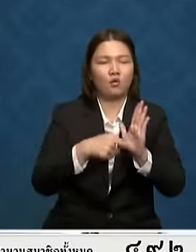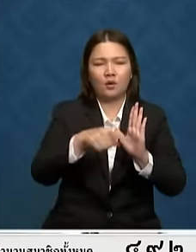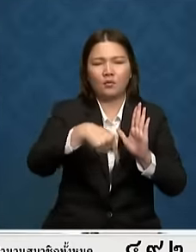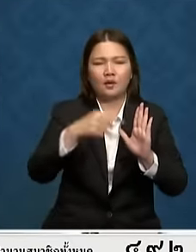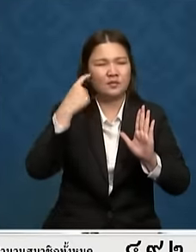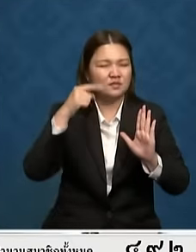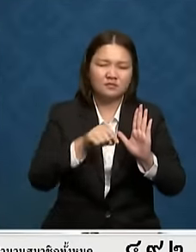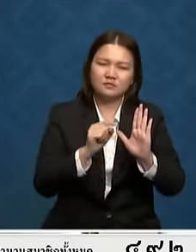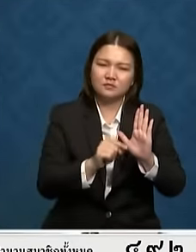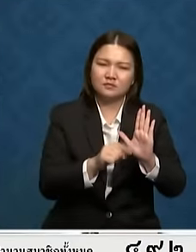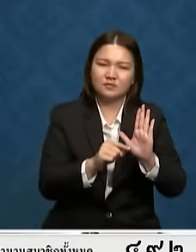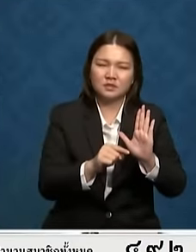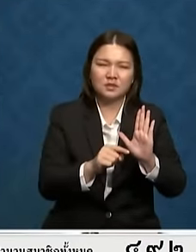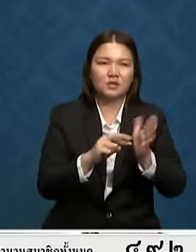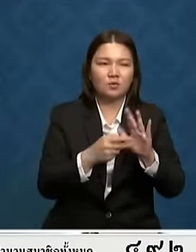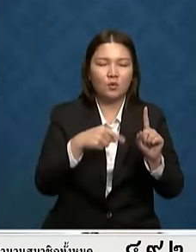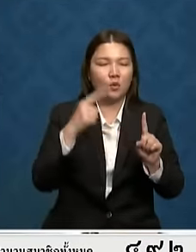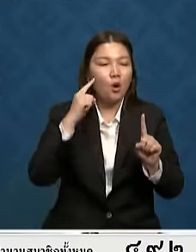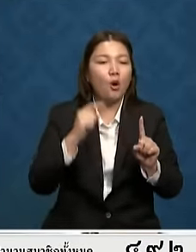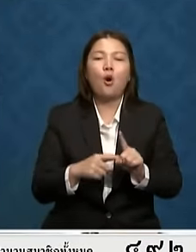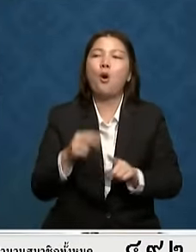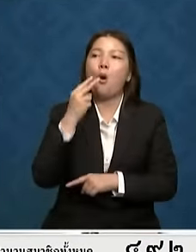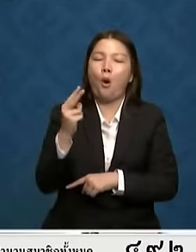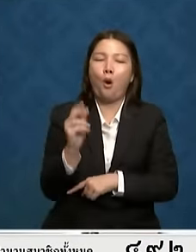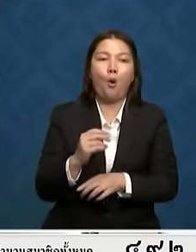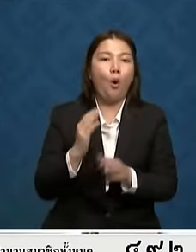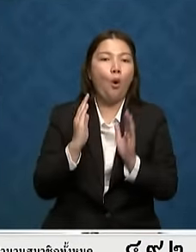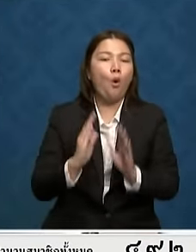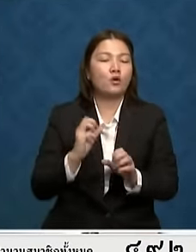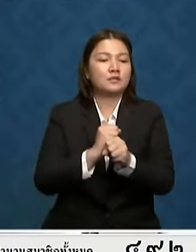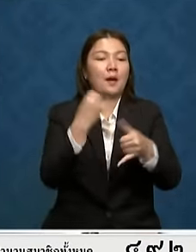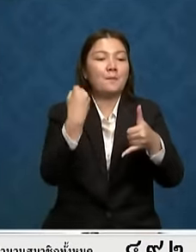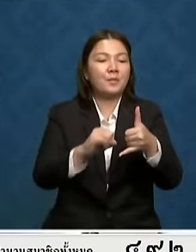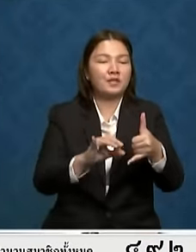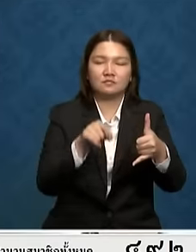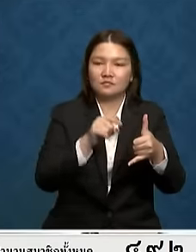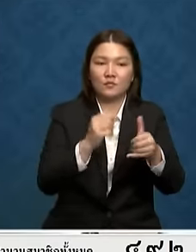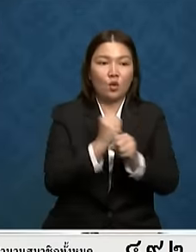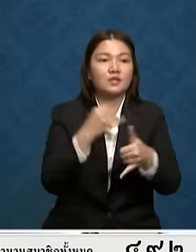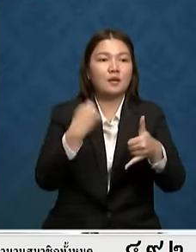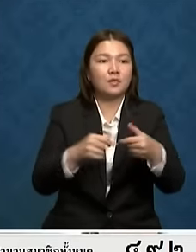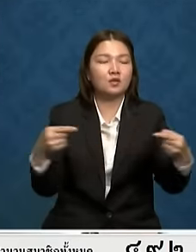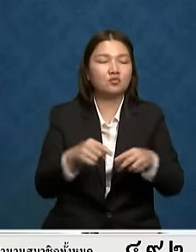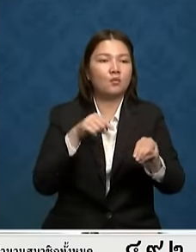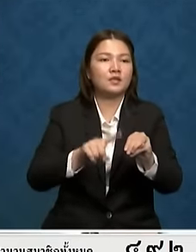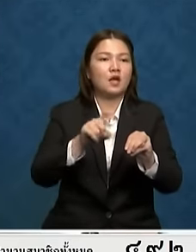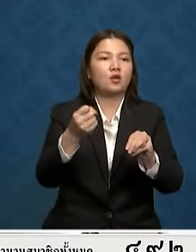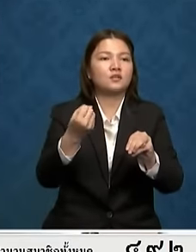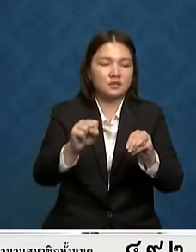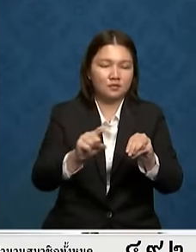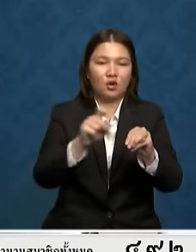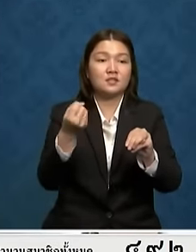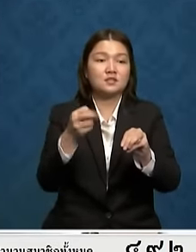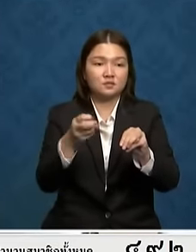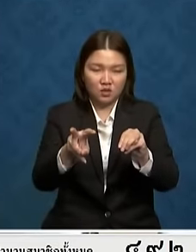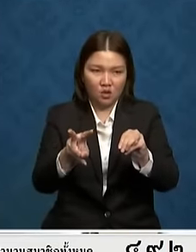กระทำที่ล่วงระเบิดต่อสถาบันพระมหากษัตริย์โดยเฉพาะมาตรา 110ก็ดีมาตรา 122ก็